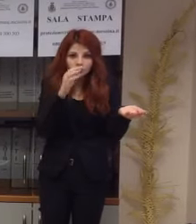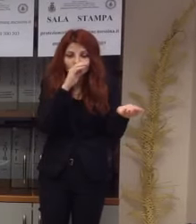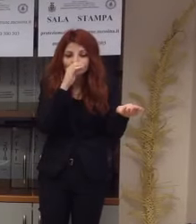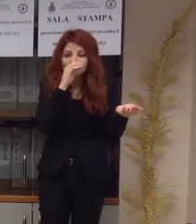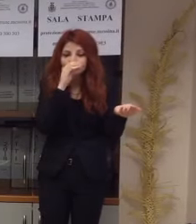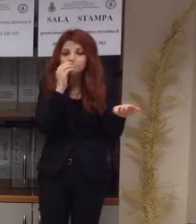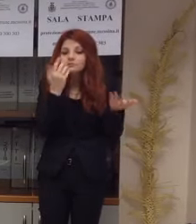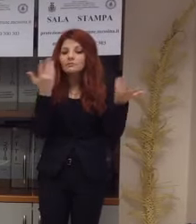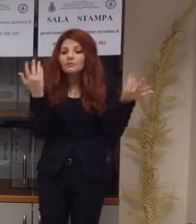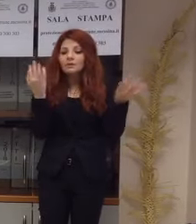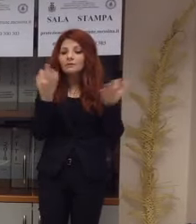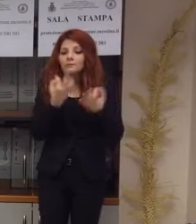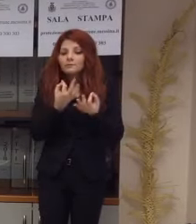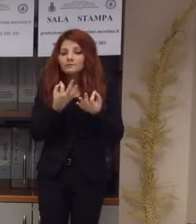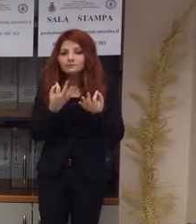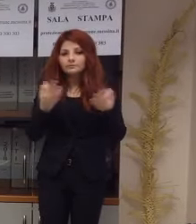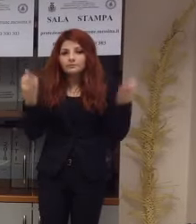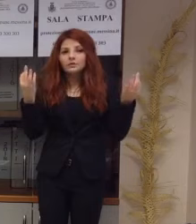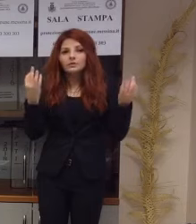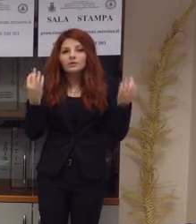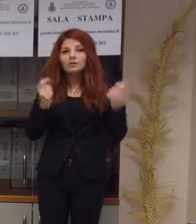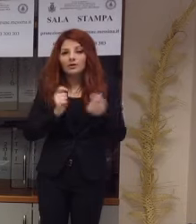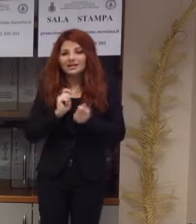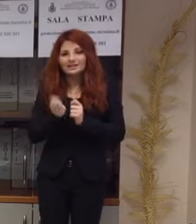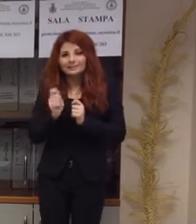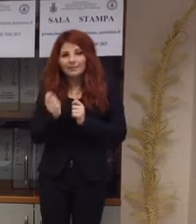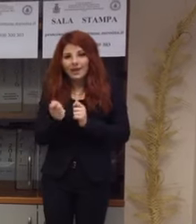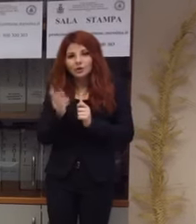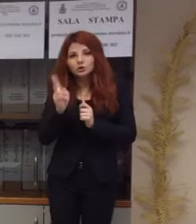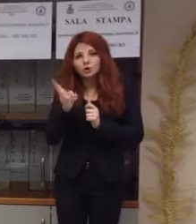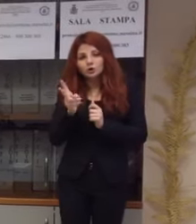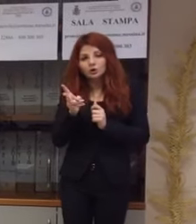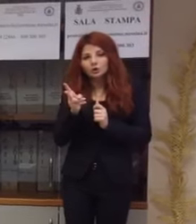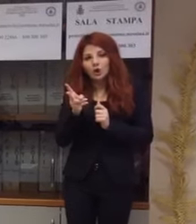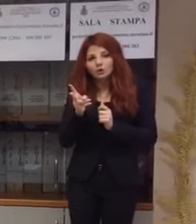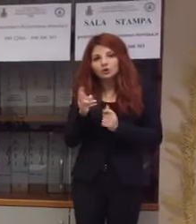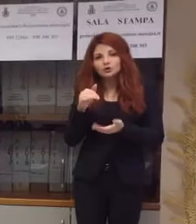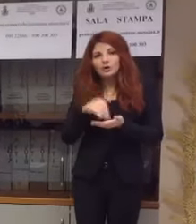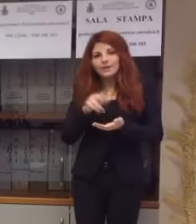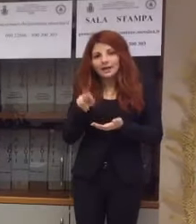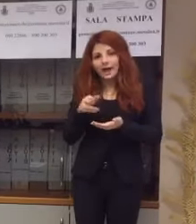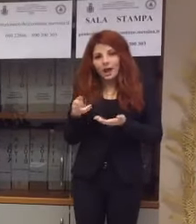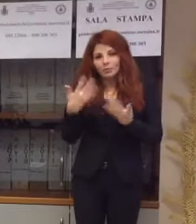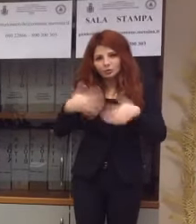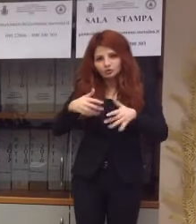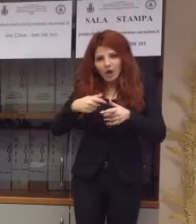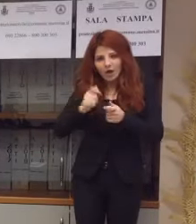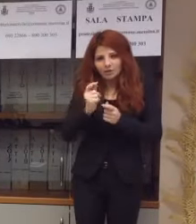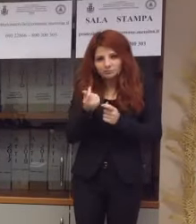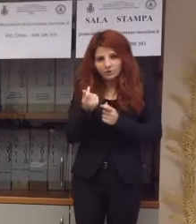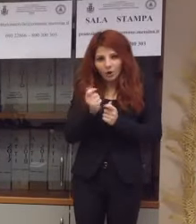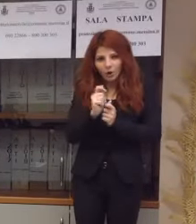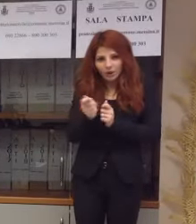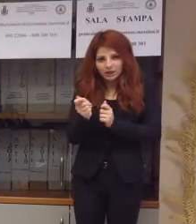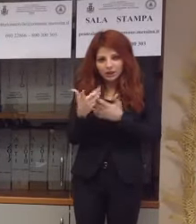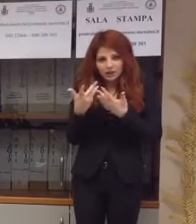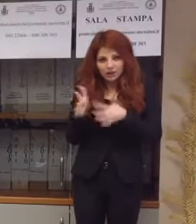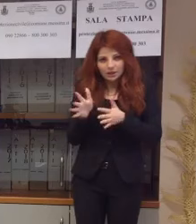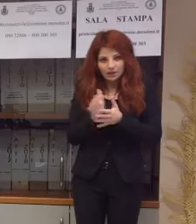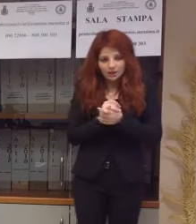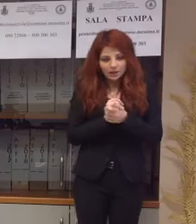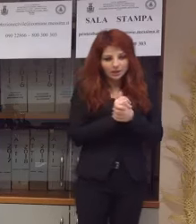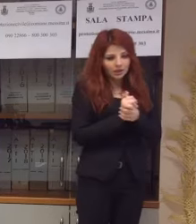111.000 euro, speso 12.000 euro, quindi è ovvio che non possiamo fare spendere a babbo morto. Quindi hanno